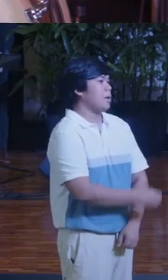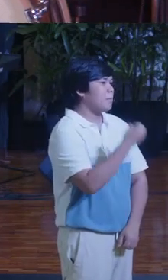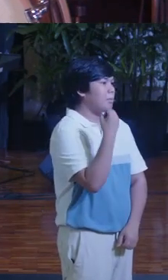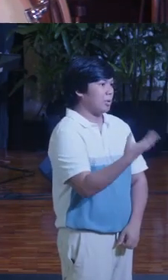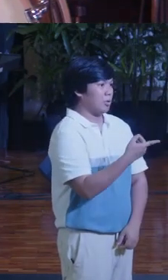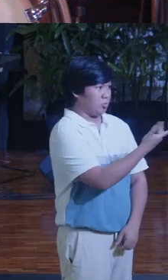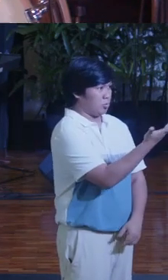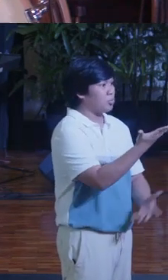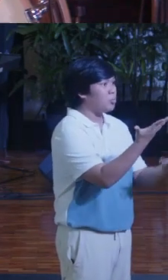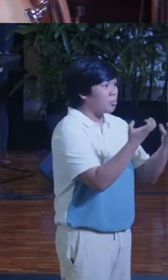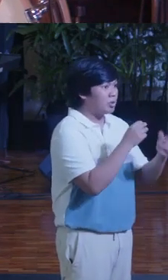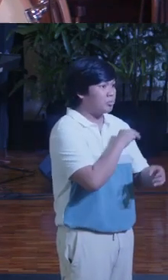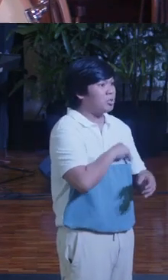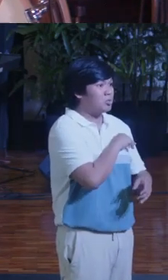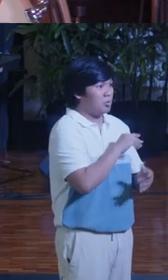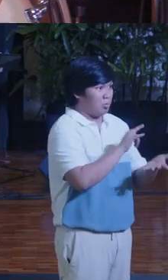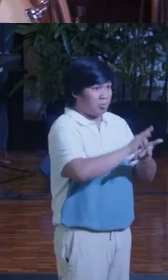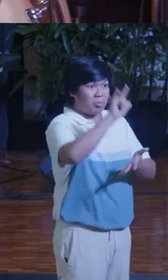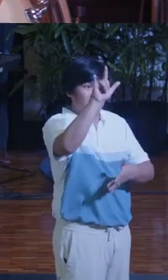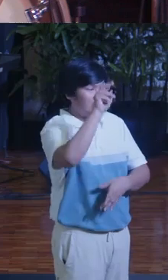Gusto niyo po maging misyonero?